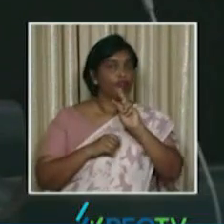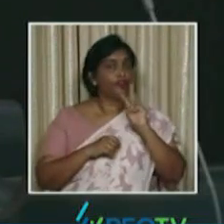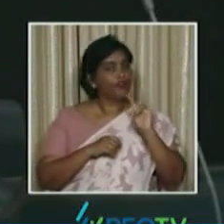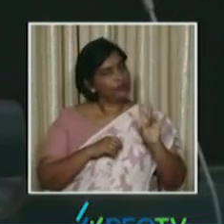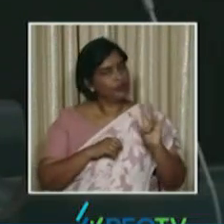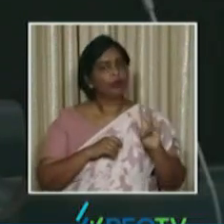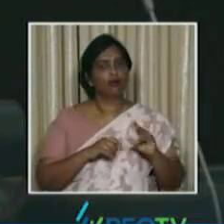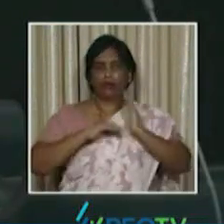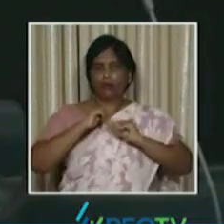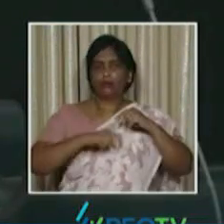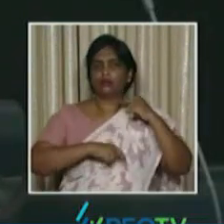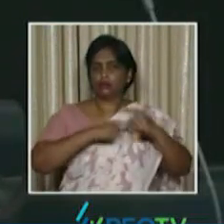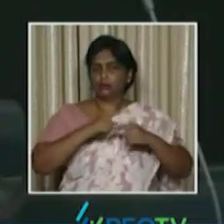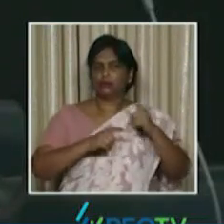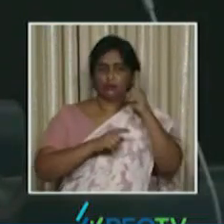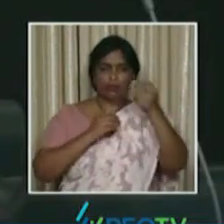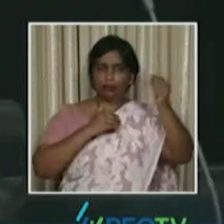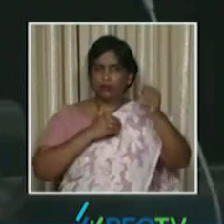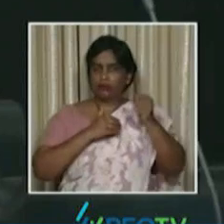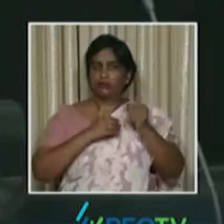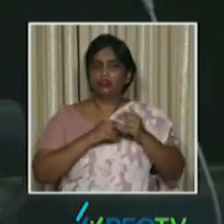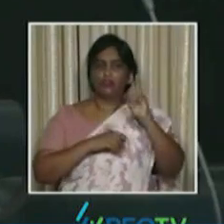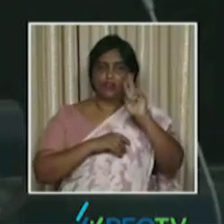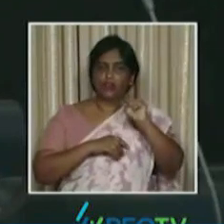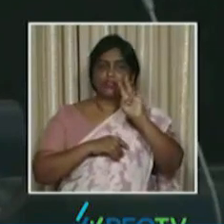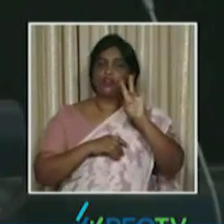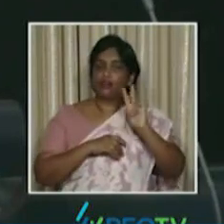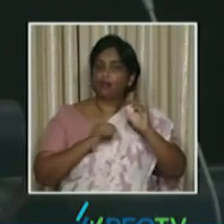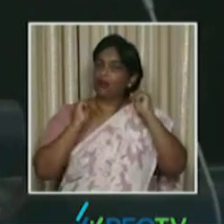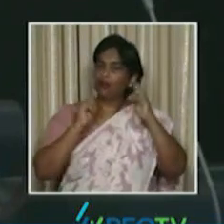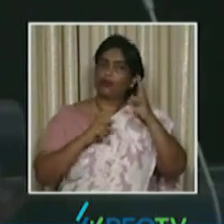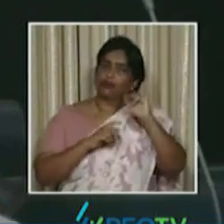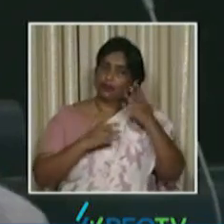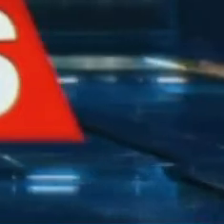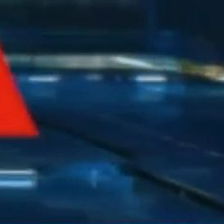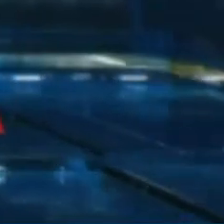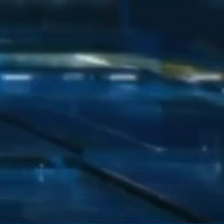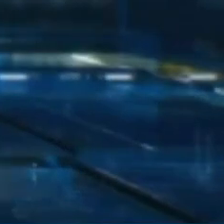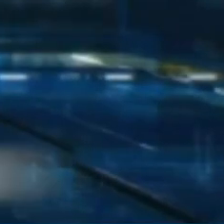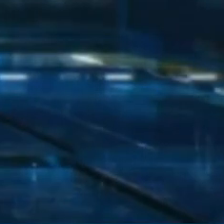ආයි ඔබතුමා ක්‍රමිකව මාස 2 2 2 ගණන්ලා 20යි 25 දී හරි 26 දී හරි අගෝස්තු වලට